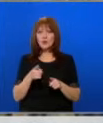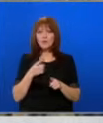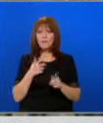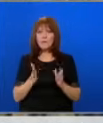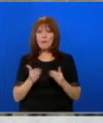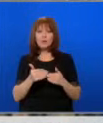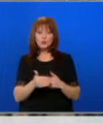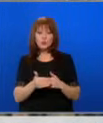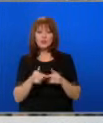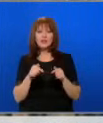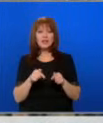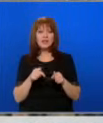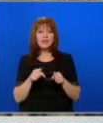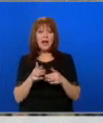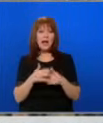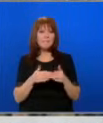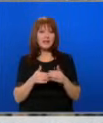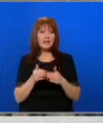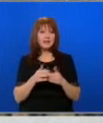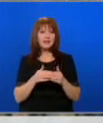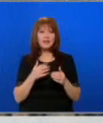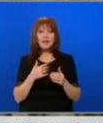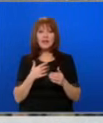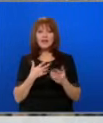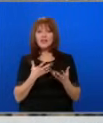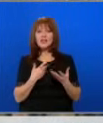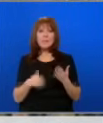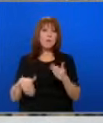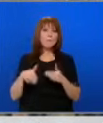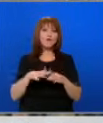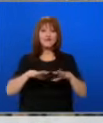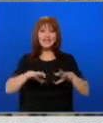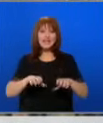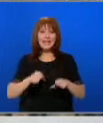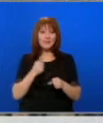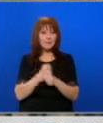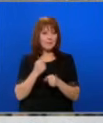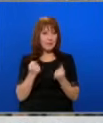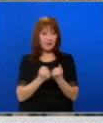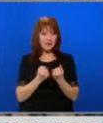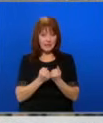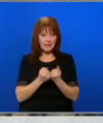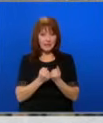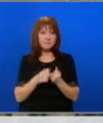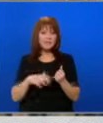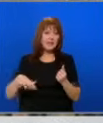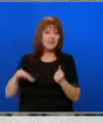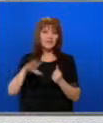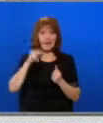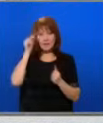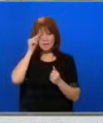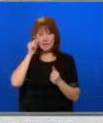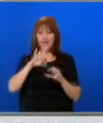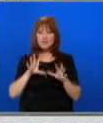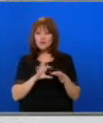продукти. И по тази линия ние на практика генерираме повече заетост, повече икономически растеж в практически цялата страна. Всичките неща са